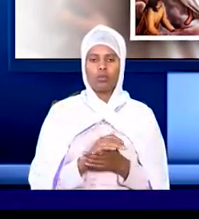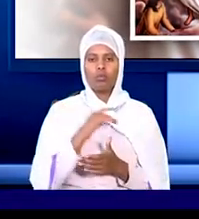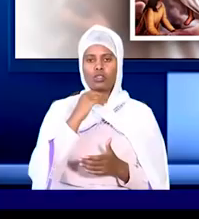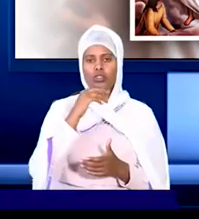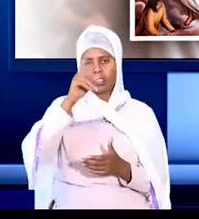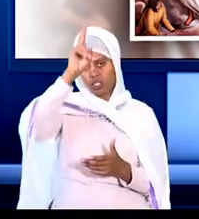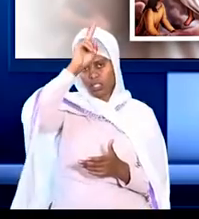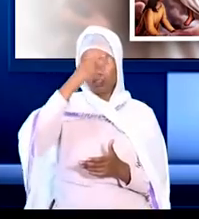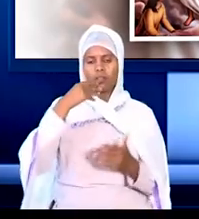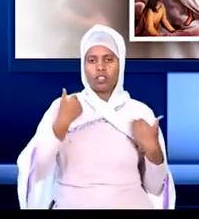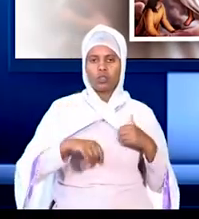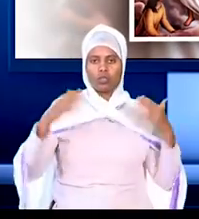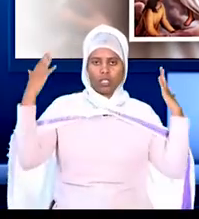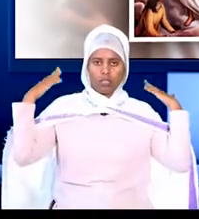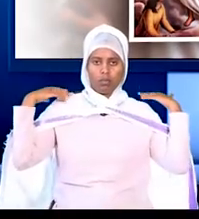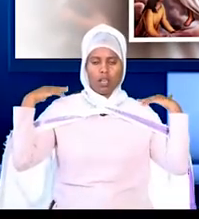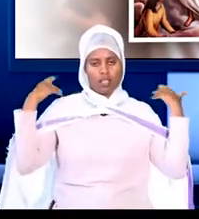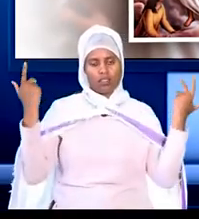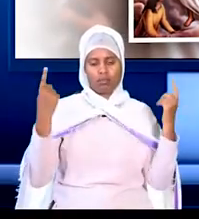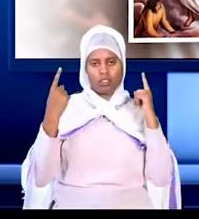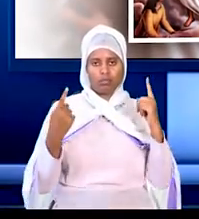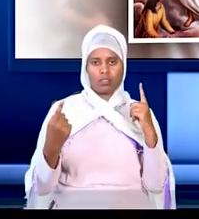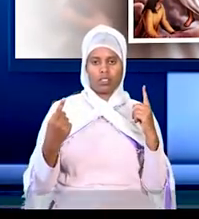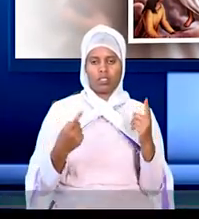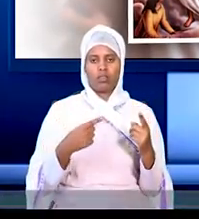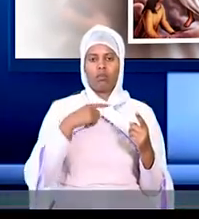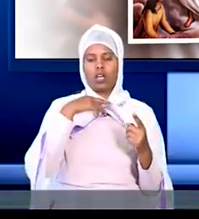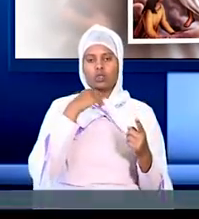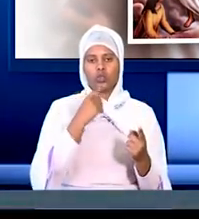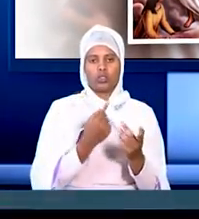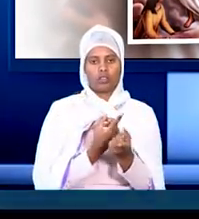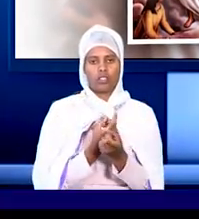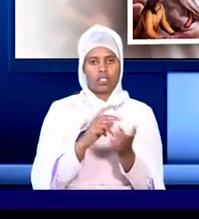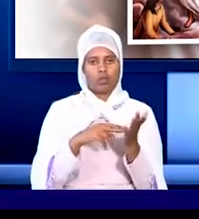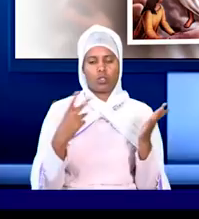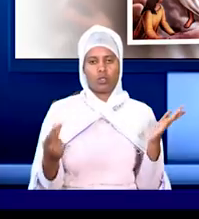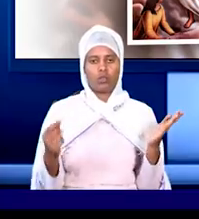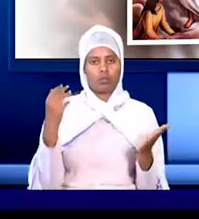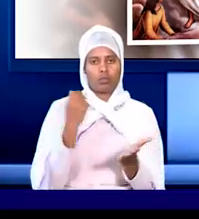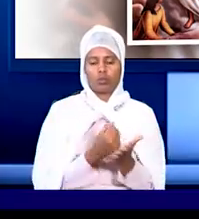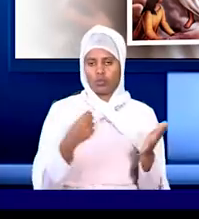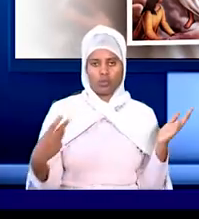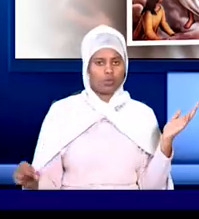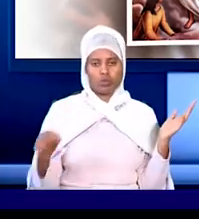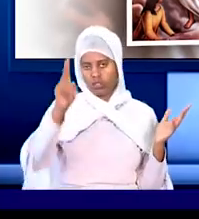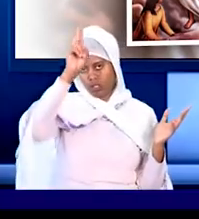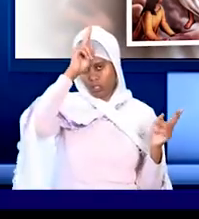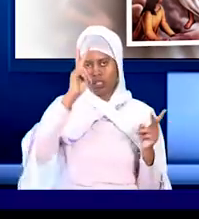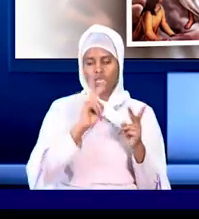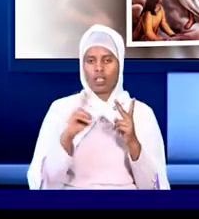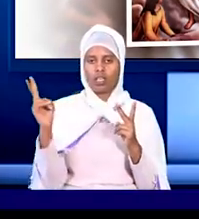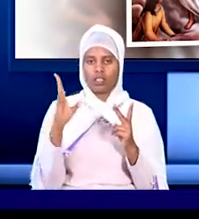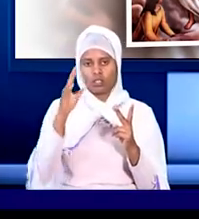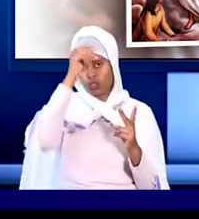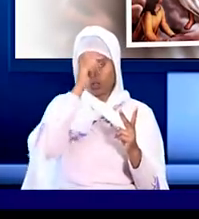نرى نماني قتيلو بحسط ما جمرتان ملايت بحسط كقتلهم إعلام حسيبنير آيكون اللون